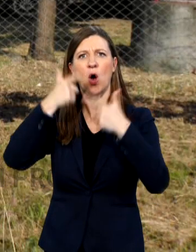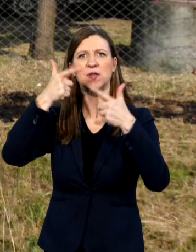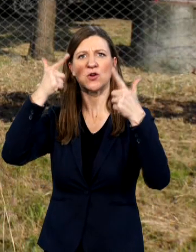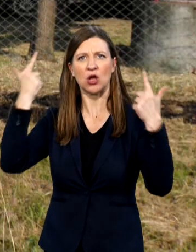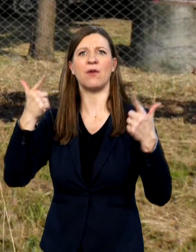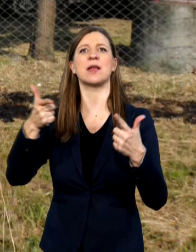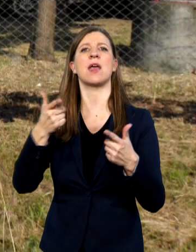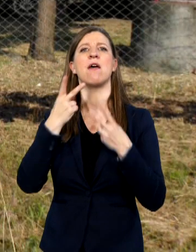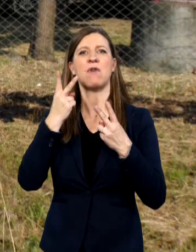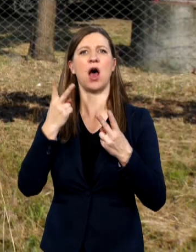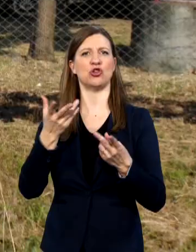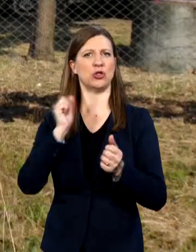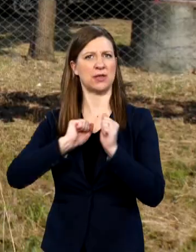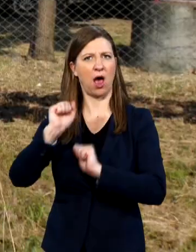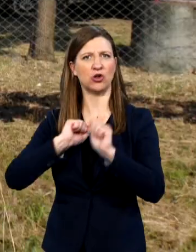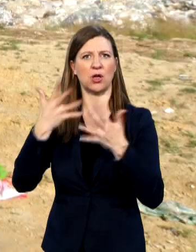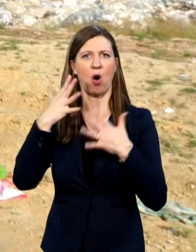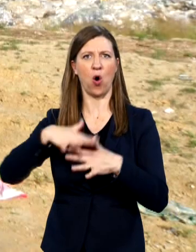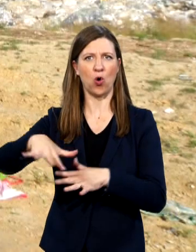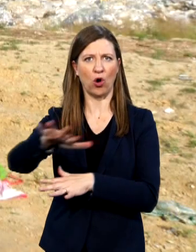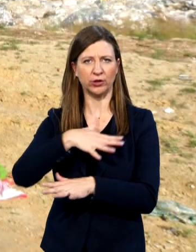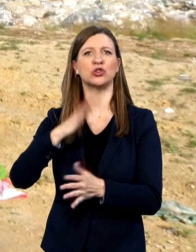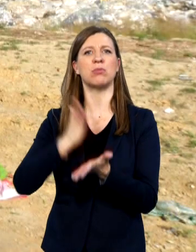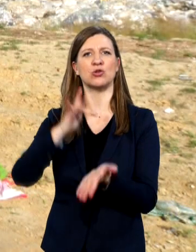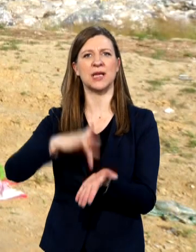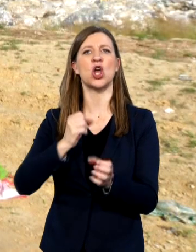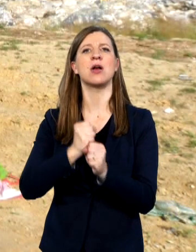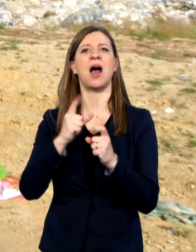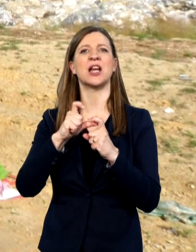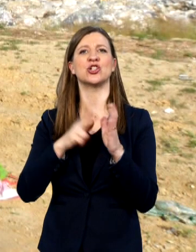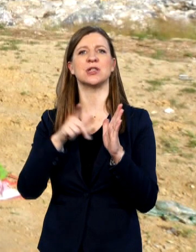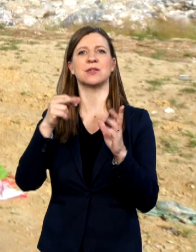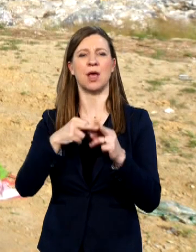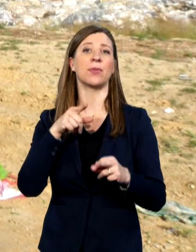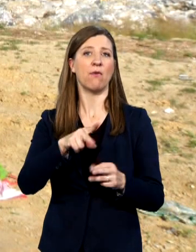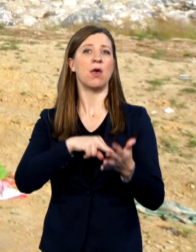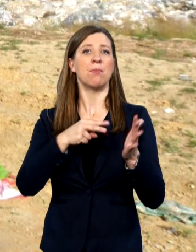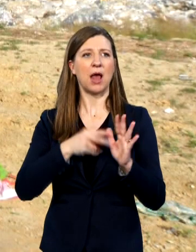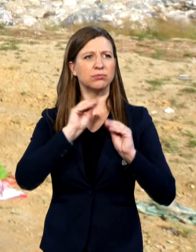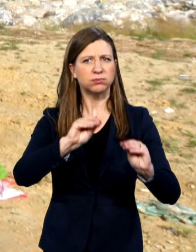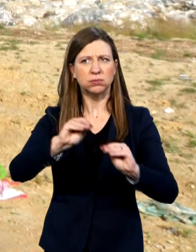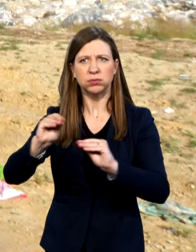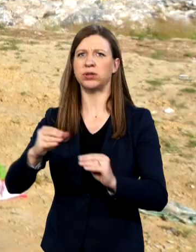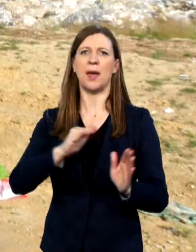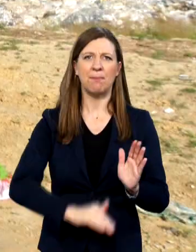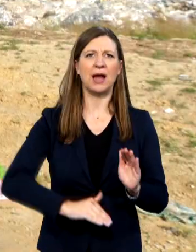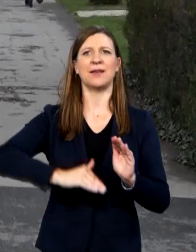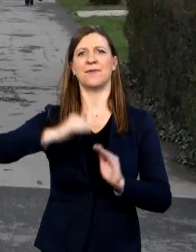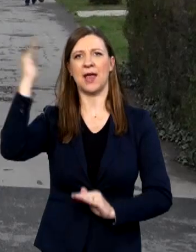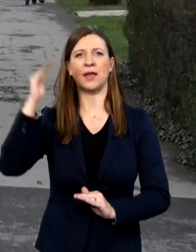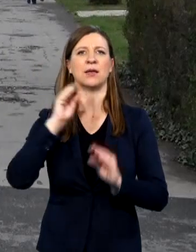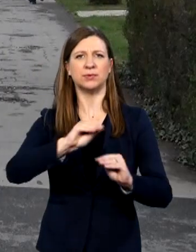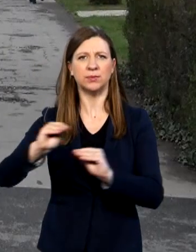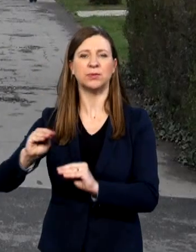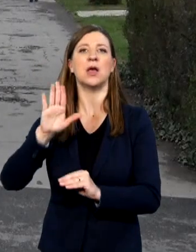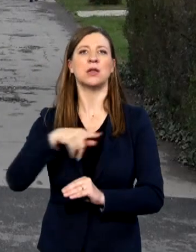okoliša na području grada Garešnice. Želja je putem tog projekta potaknuti i educirati sve dobne skupine stanovništva s područja grada